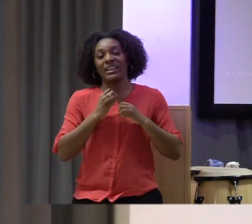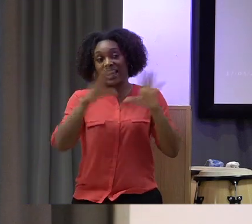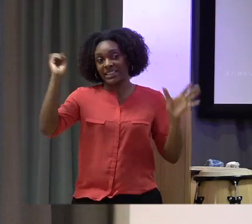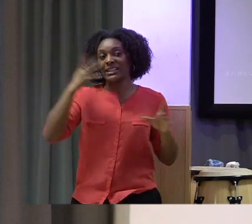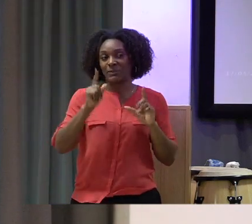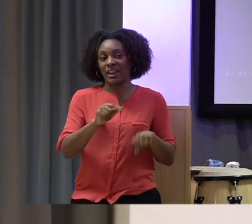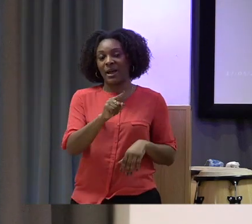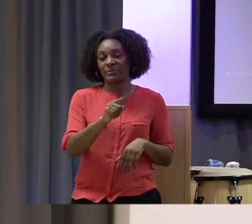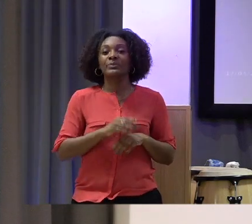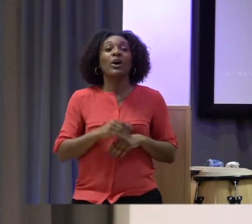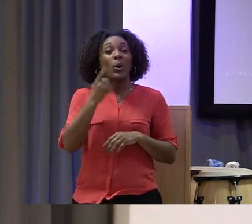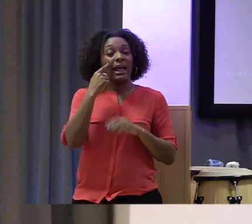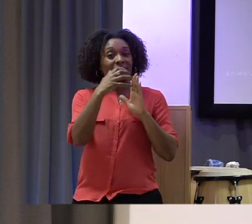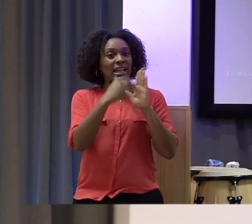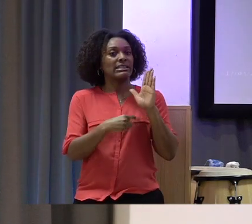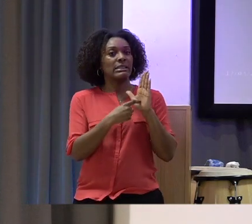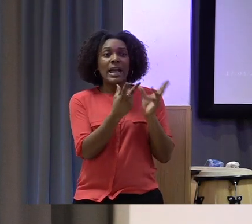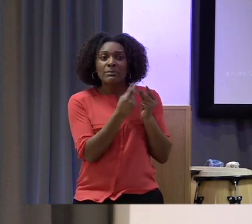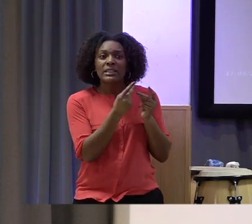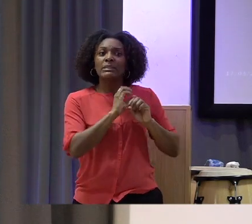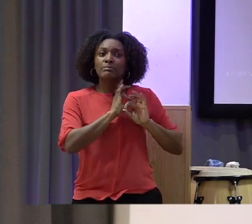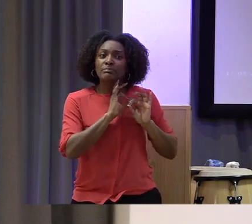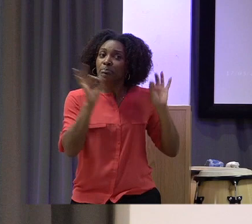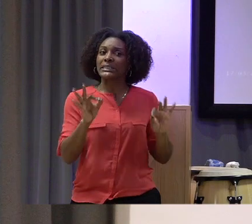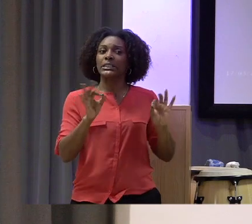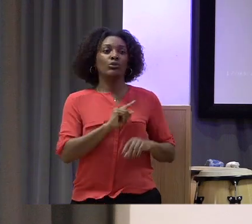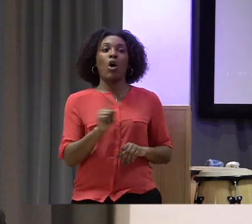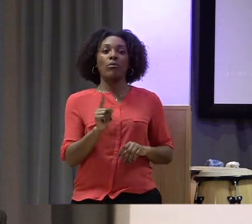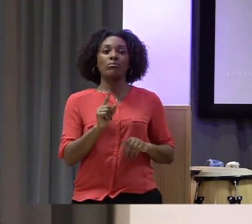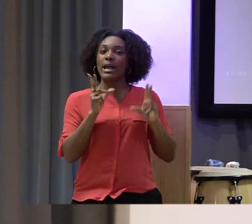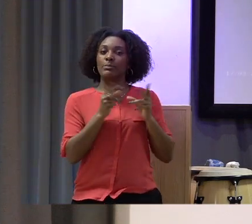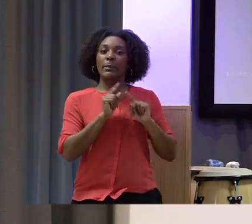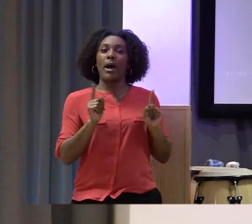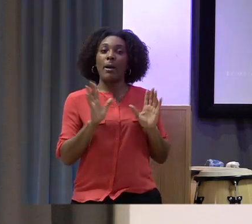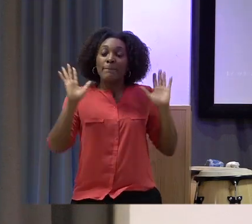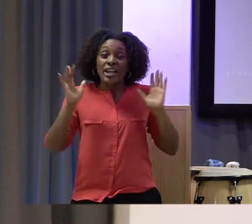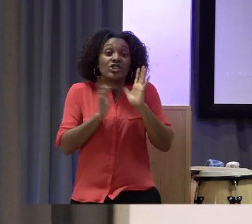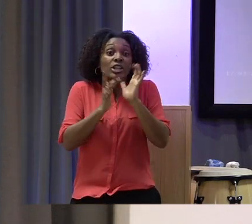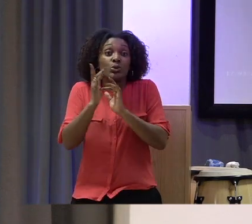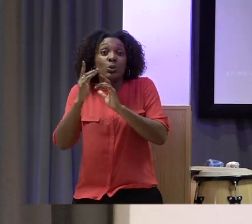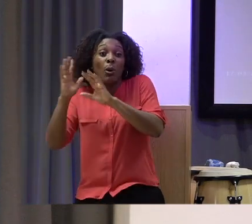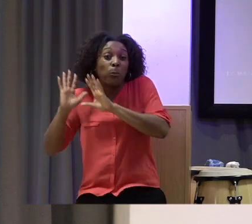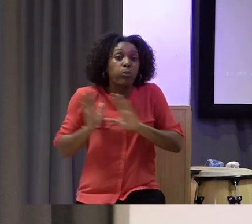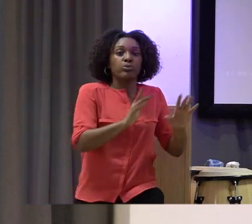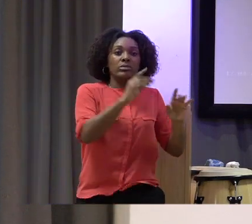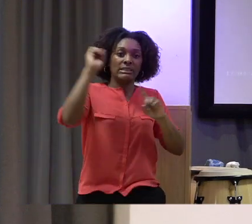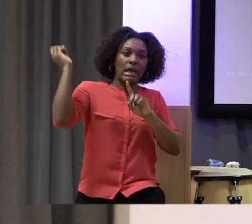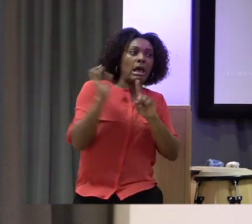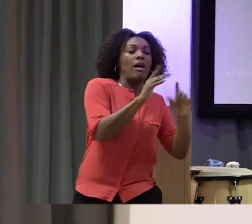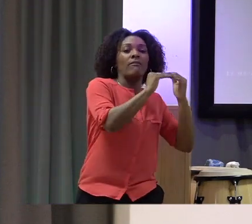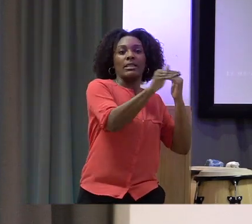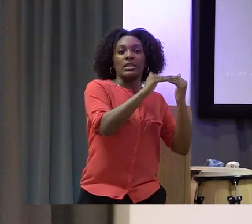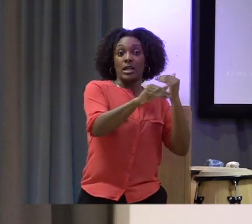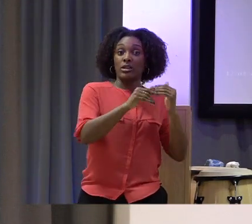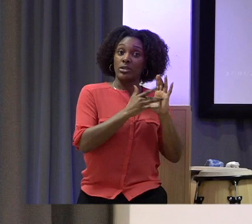n'avons pas ici, dans ce texte, l'explication, mais nous savons que le fait que Jésus soit passé dans le désert, ce fut pour lui une